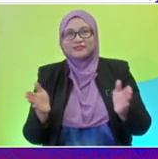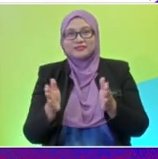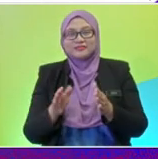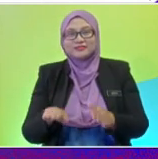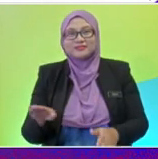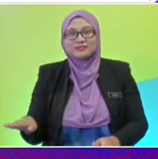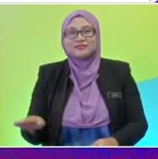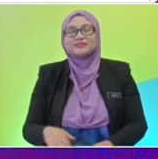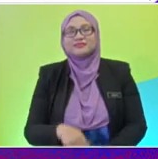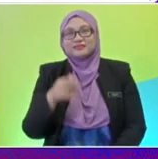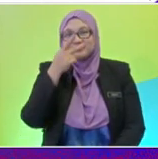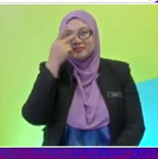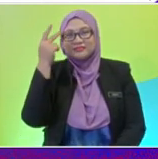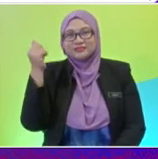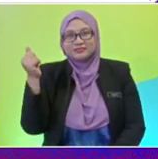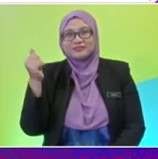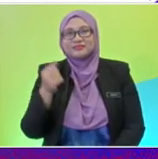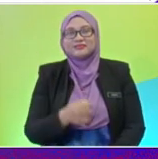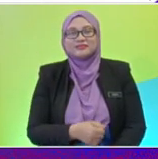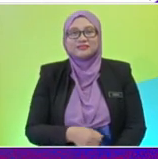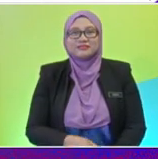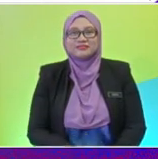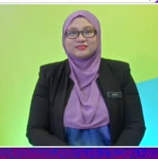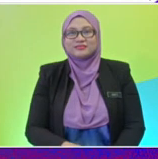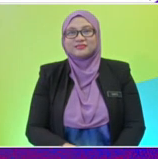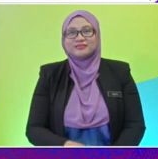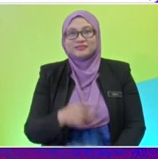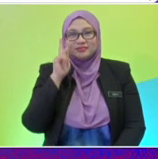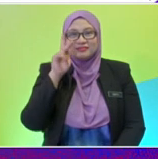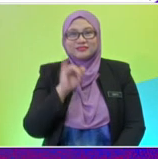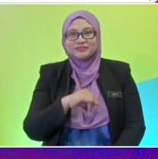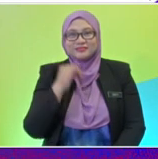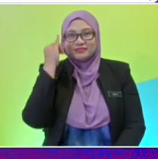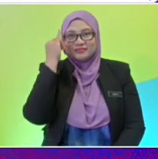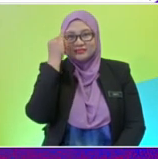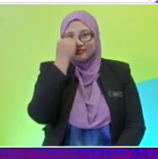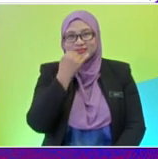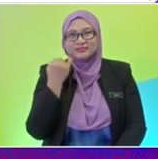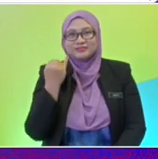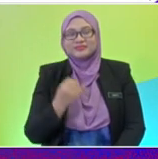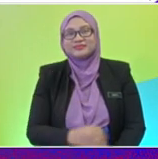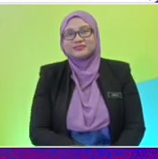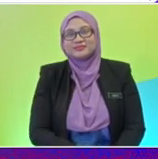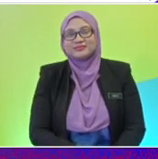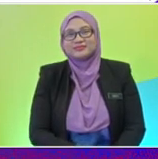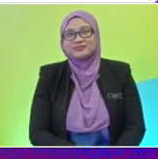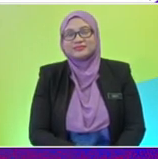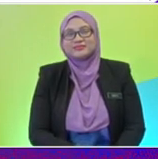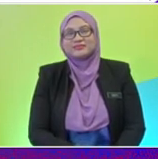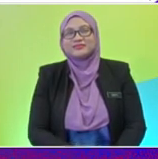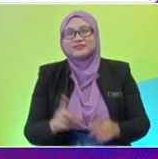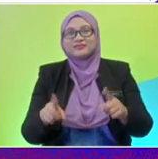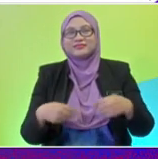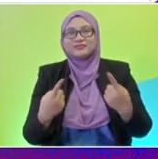bukit frazel karena pemandangan yang indah Oke murid-murid Oke saya senang kamu pergi ke mana sekarang Genting